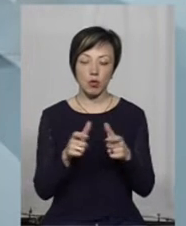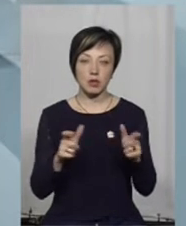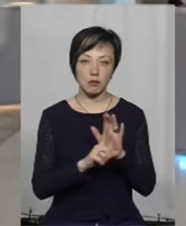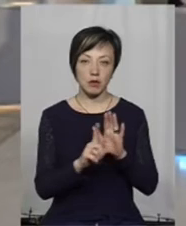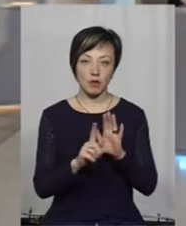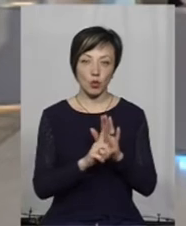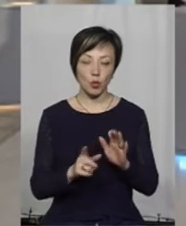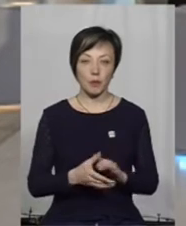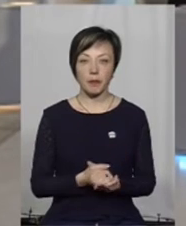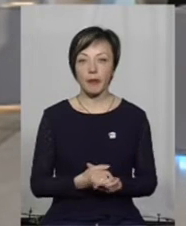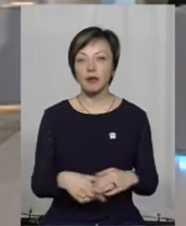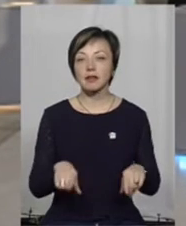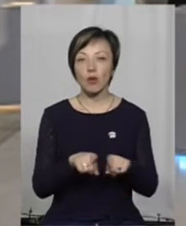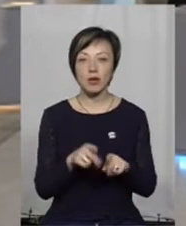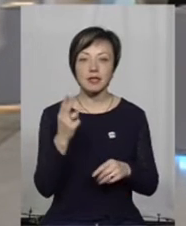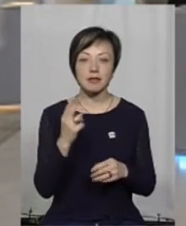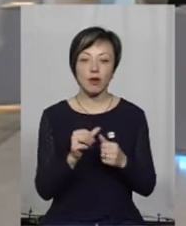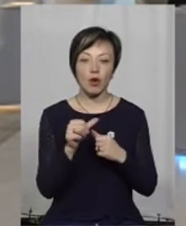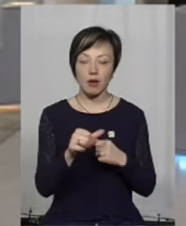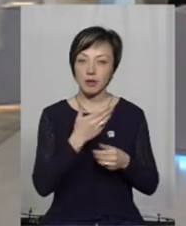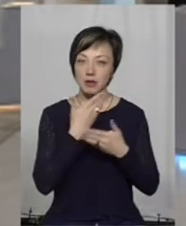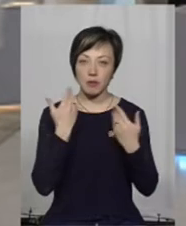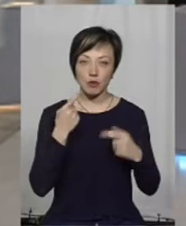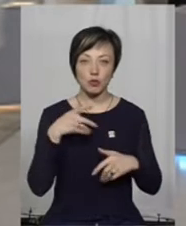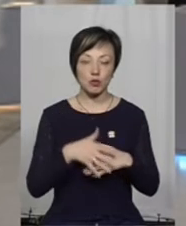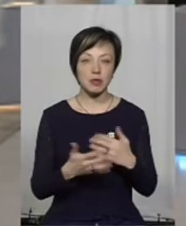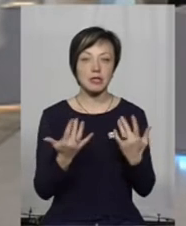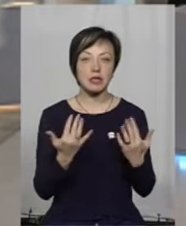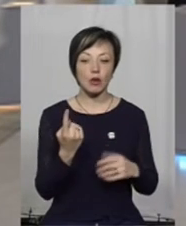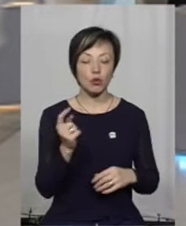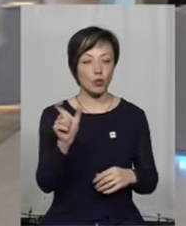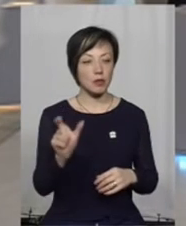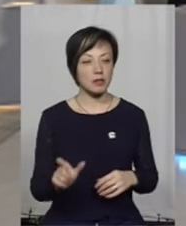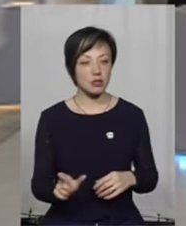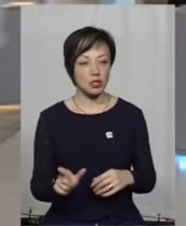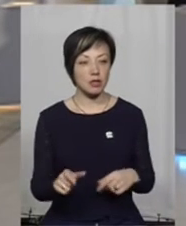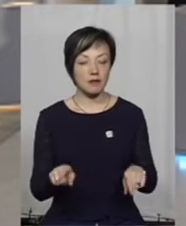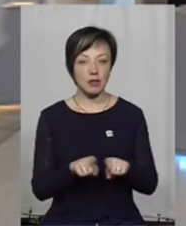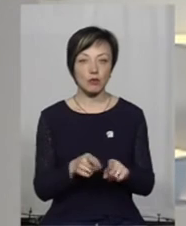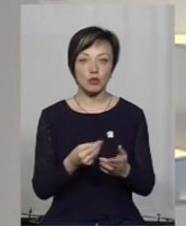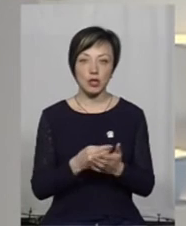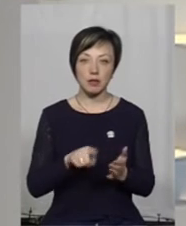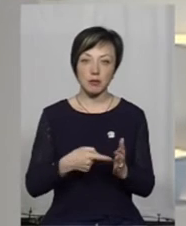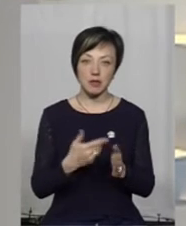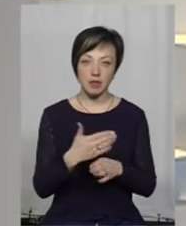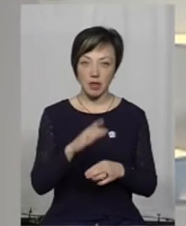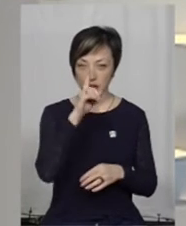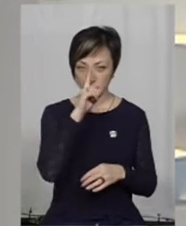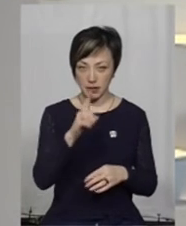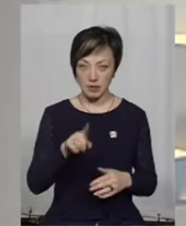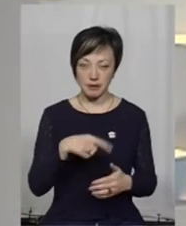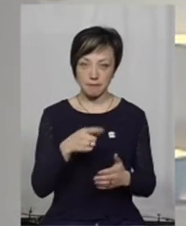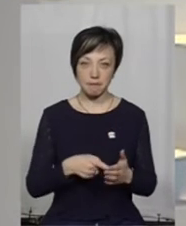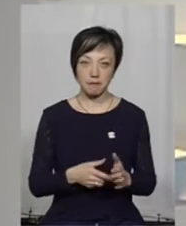квитком. Тобто такої цифри окремої немає, щоб ми розуміли, скільки на одного пасажира все ж таки з бюджету міста виділяється в місяць?